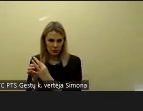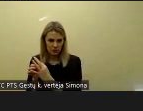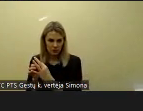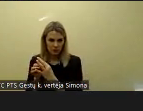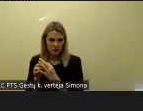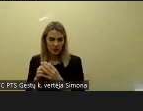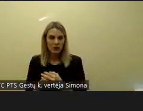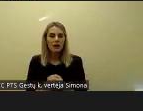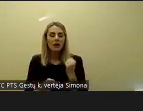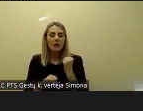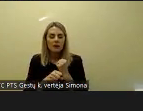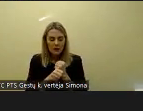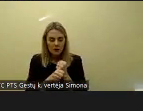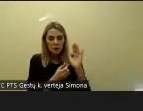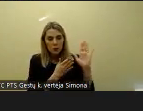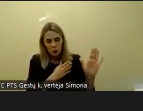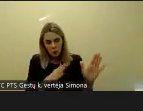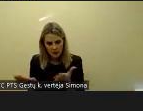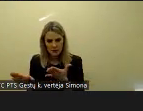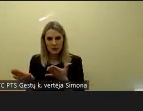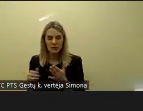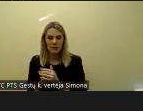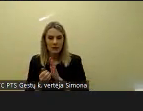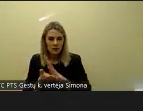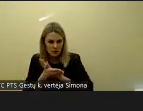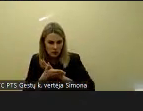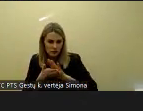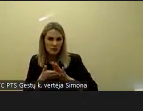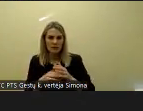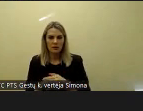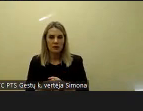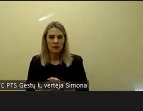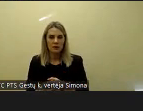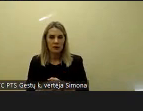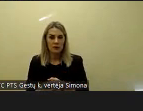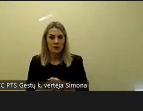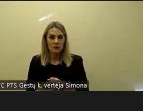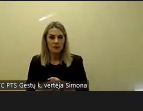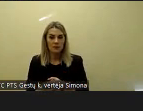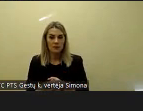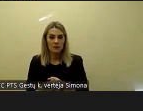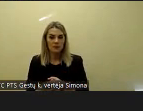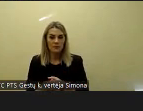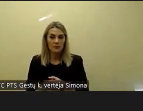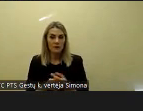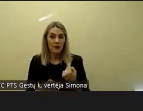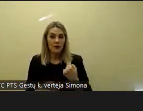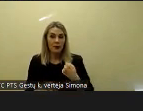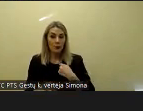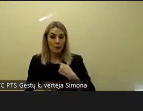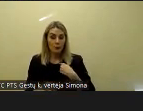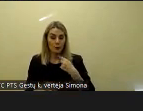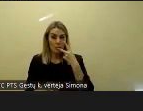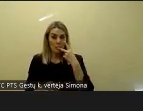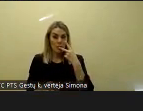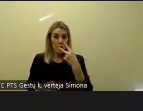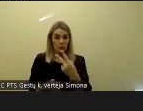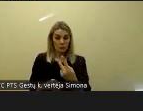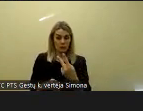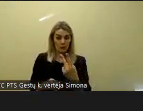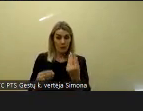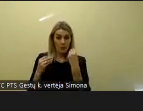tai darytų nuosekliai ir darniai. Ir tai keičia mūsų požiūrius į mokymą, į mokymąsi, kaip tai